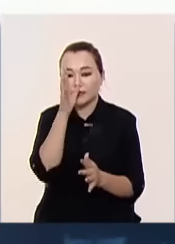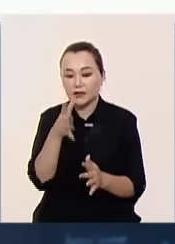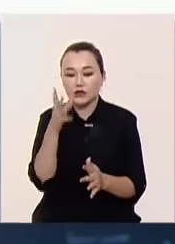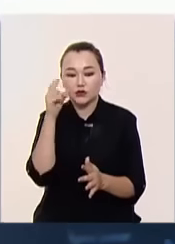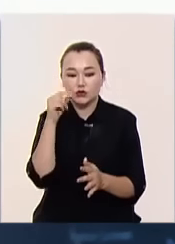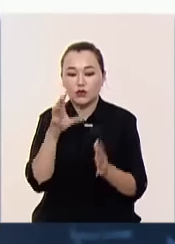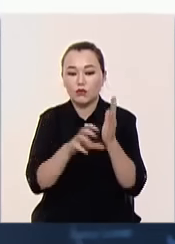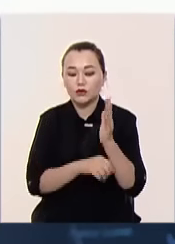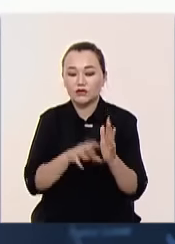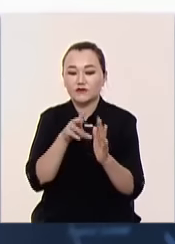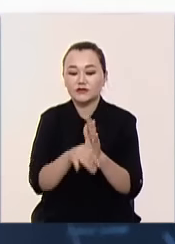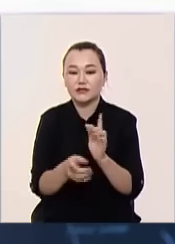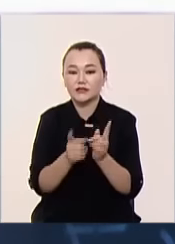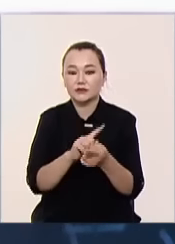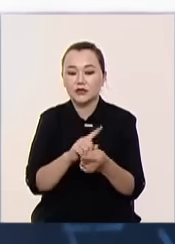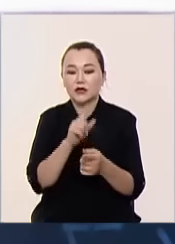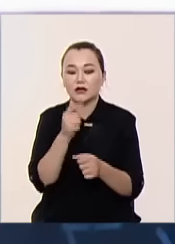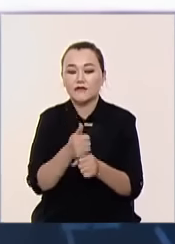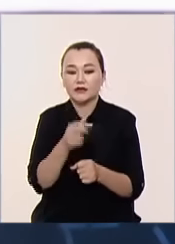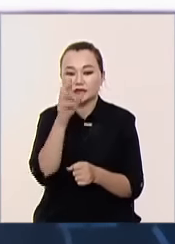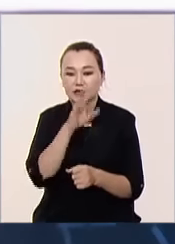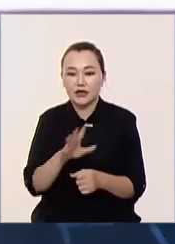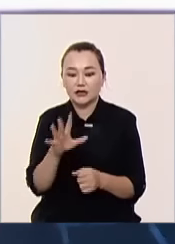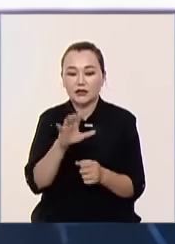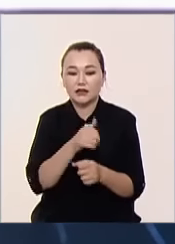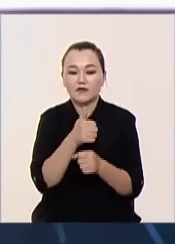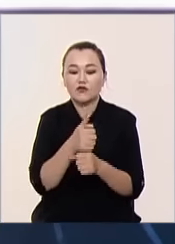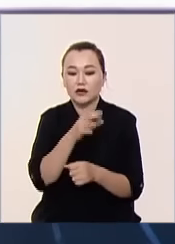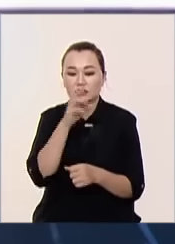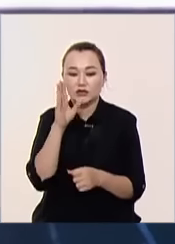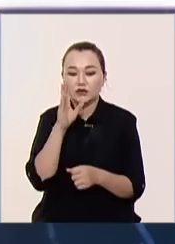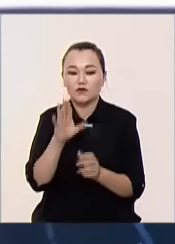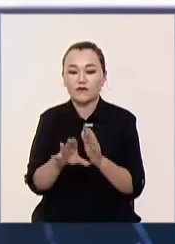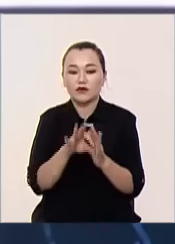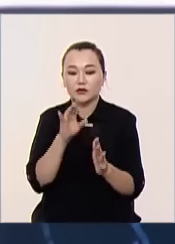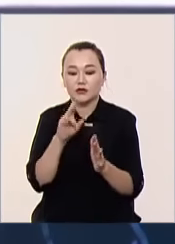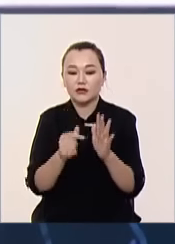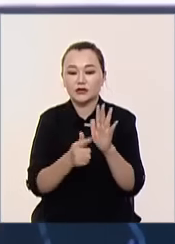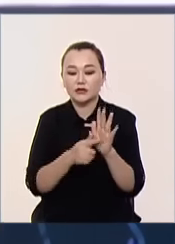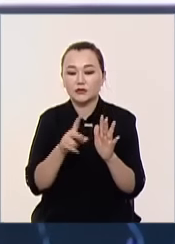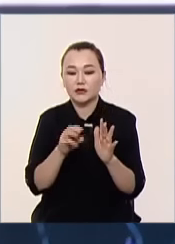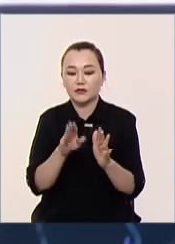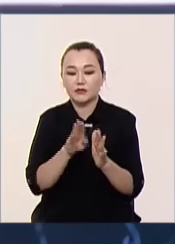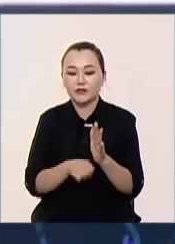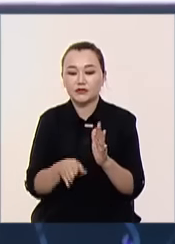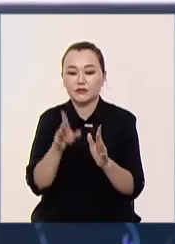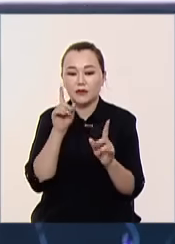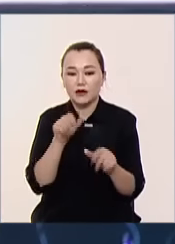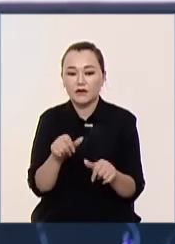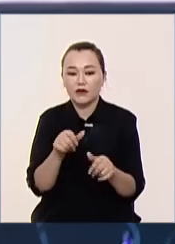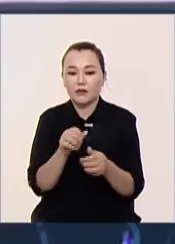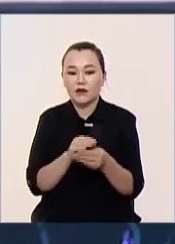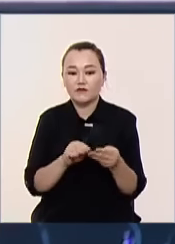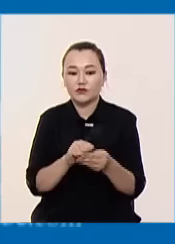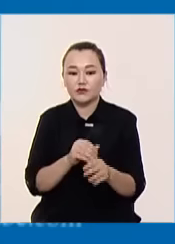а после внесения изменений в главный закон страны главу государства выберут на 7 лет без права повторного